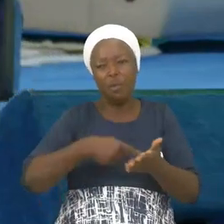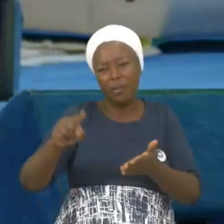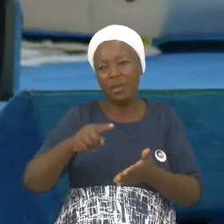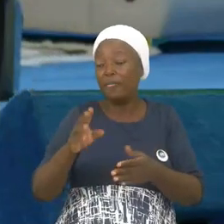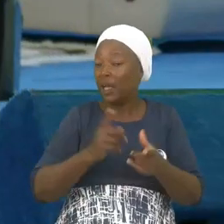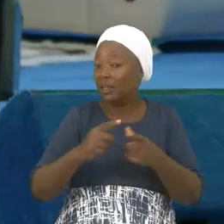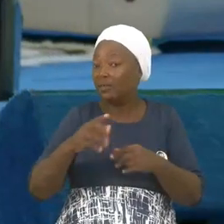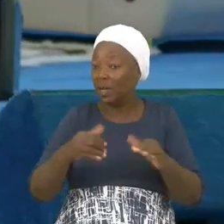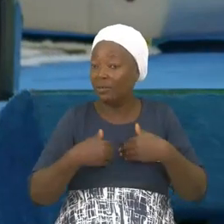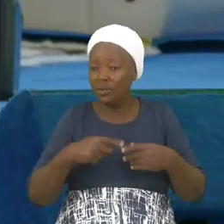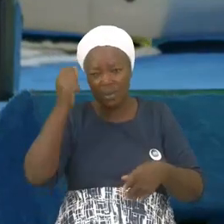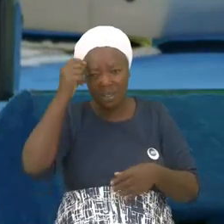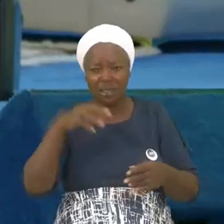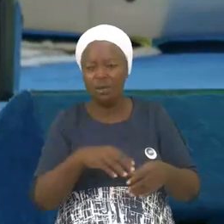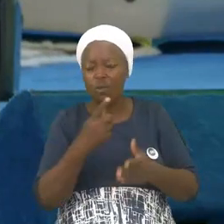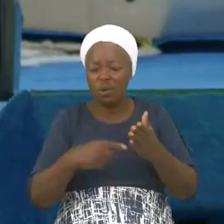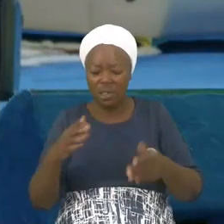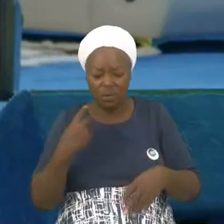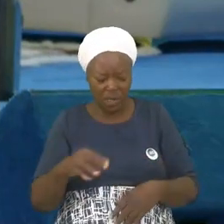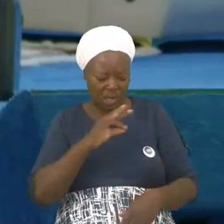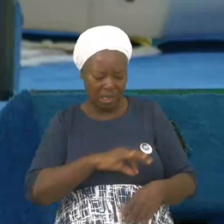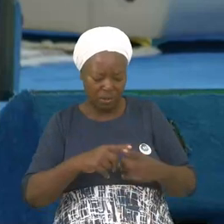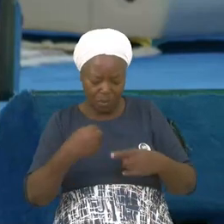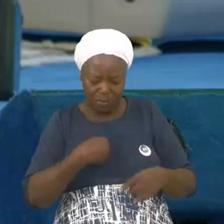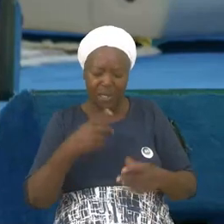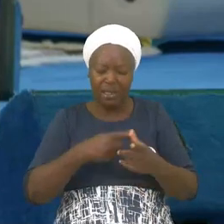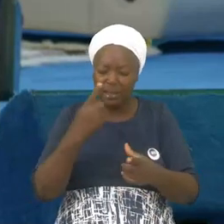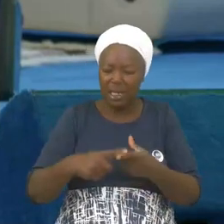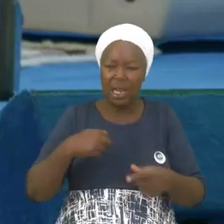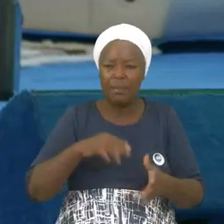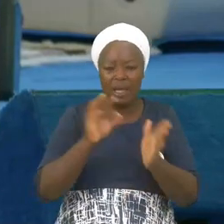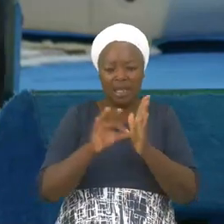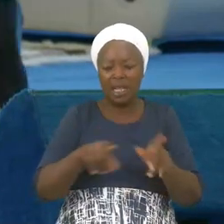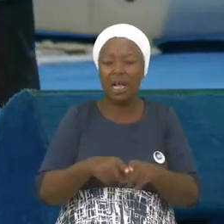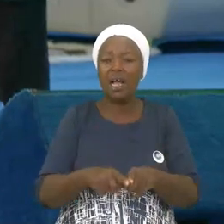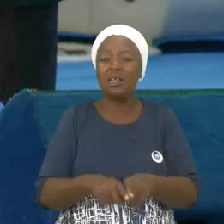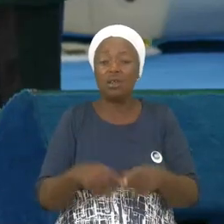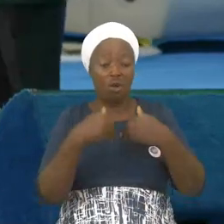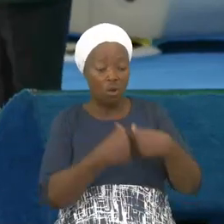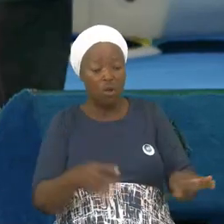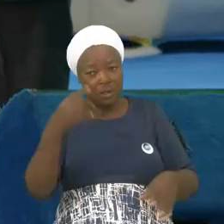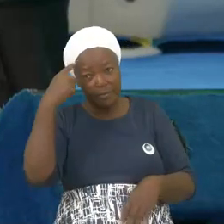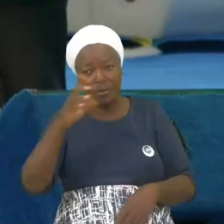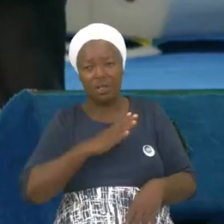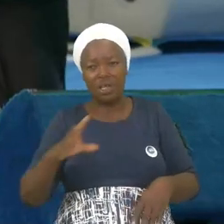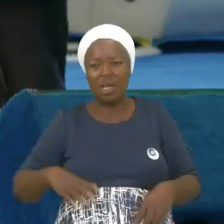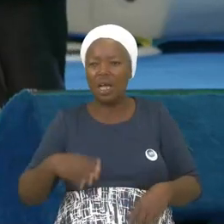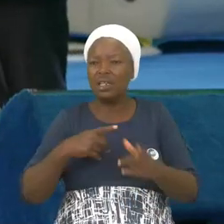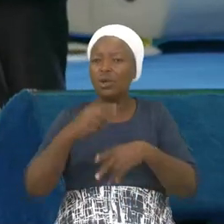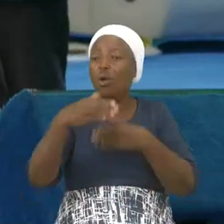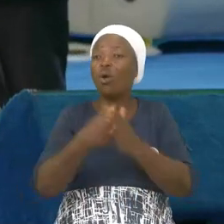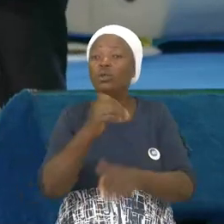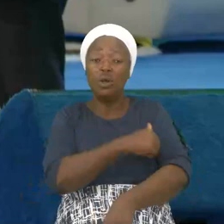jeter, ça c'est le prix à payer. Si tu dois, ce qui était pour moi des gains, je